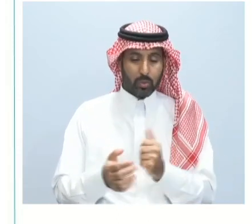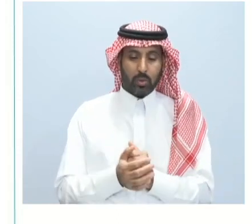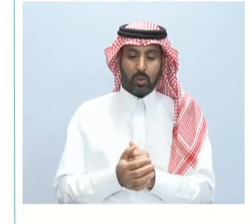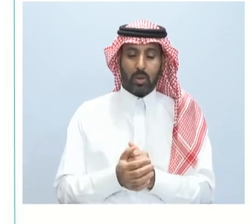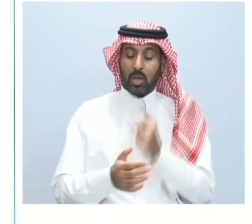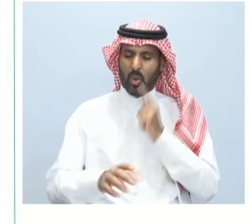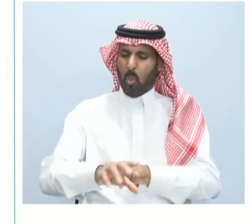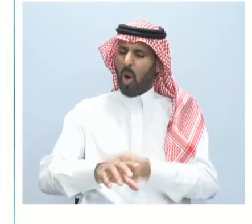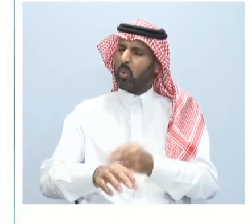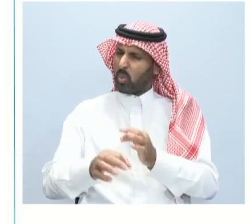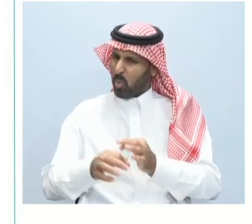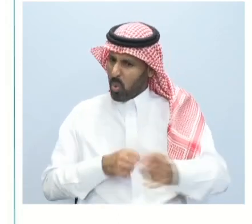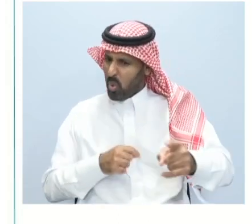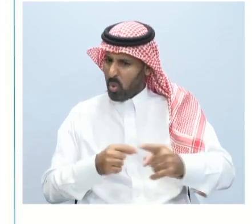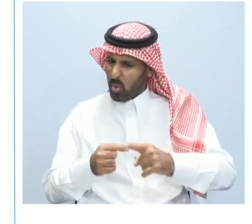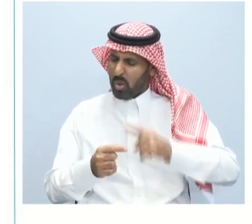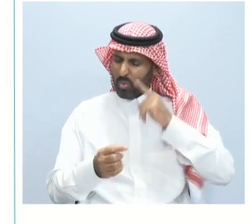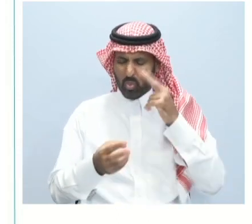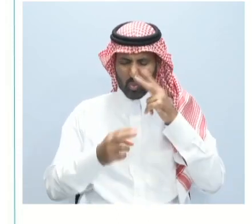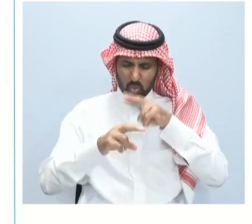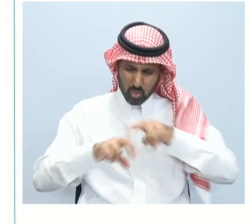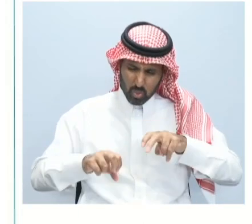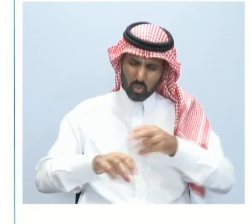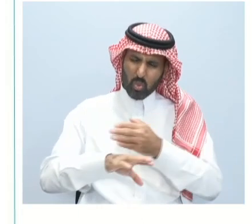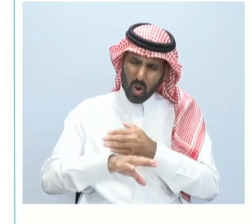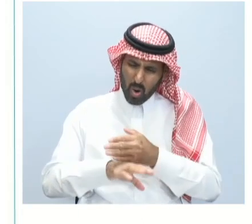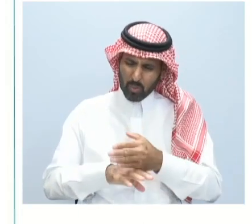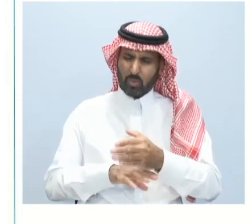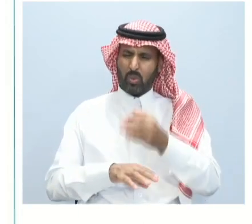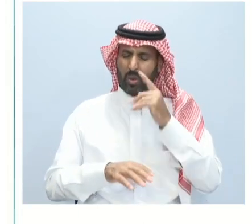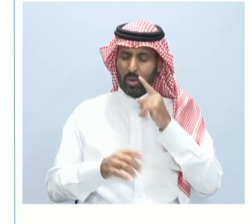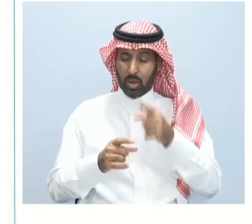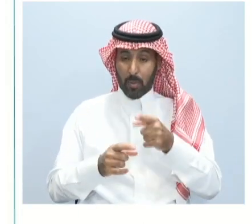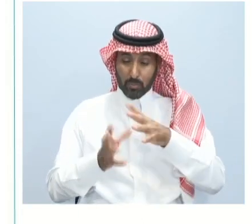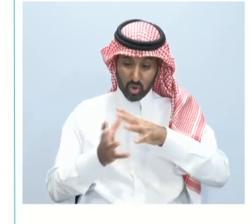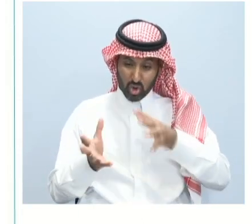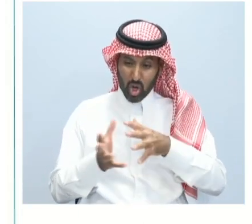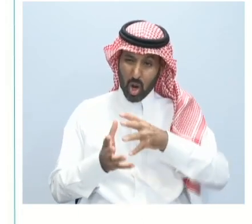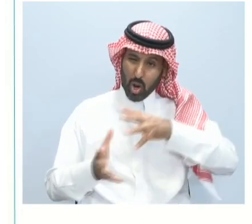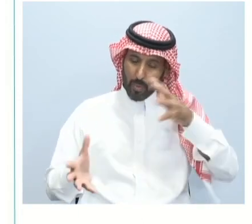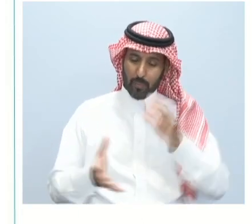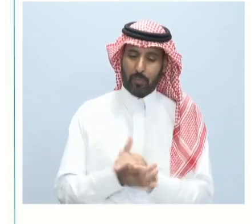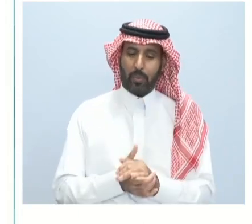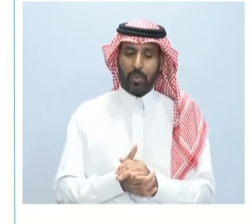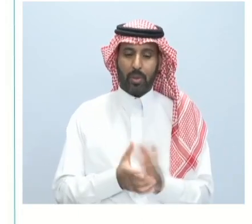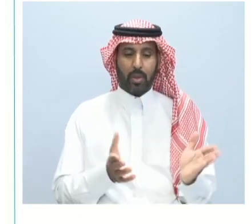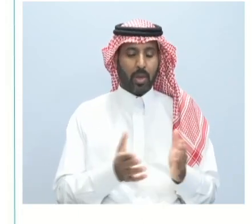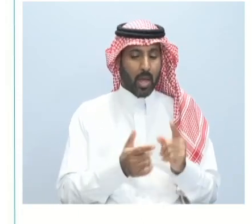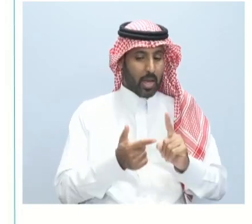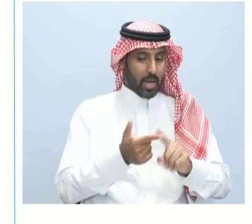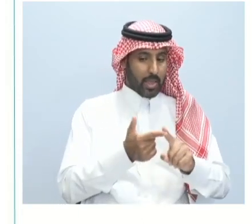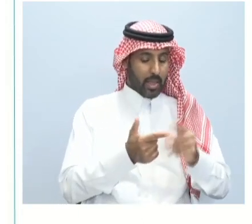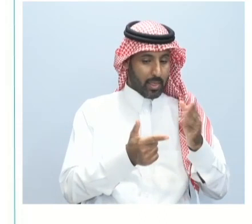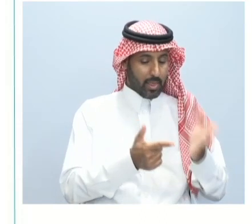انها تاخذ وقتا طويلا جدا اذا كان حجم المشكله كبير الخوارزميه الاستدلاليه الجشعه من اهم